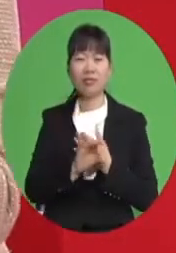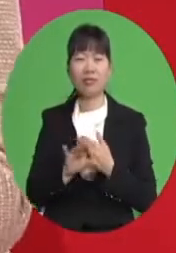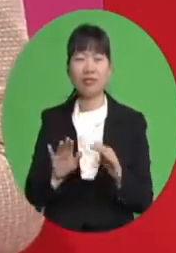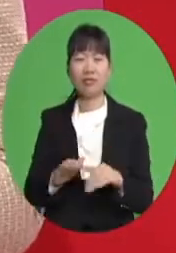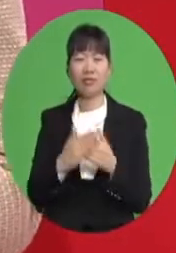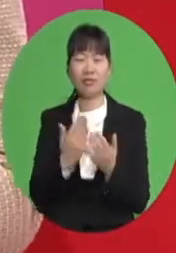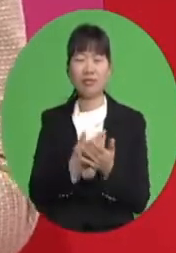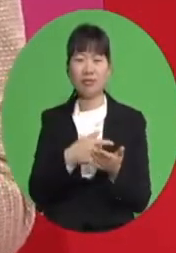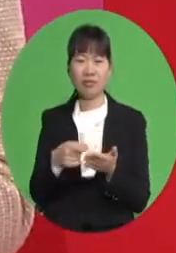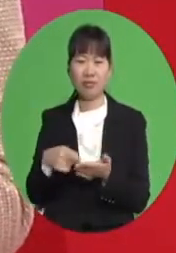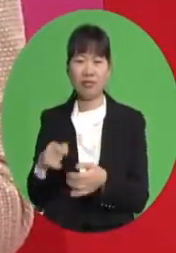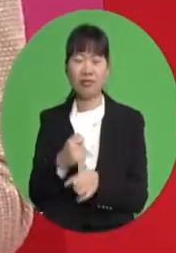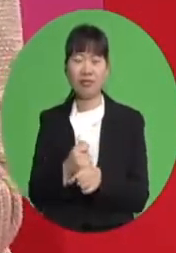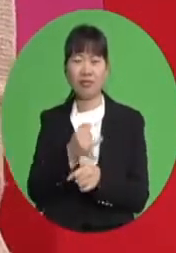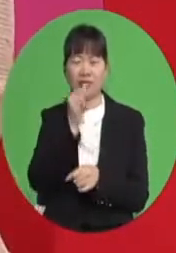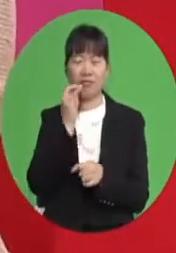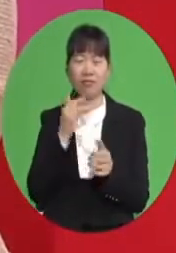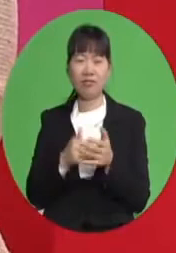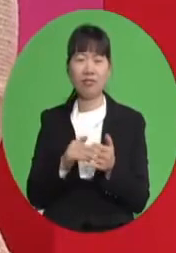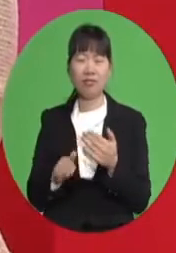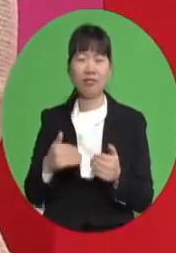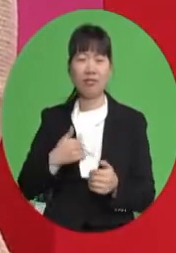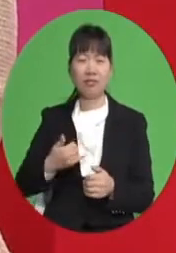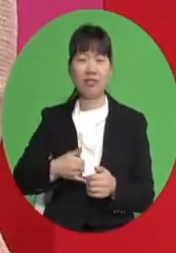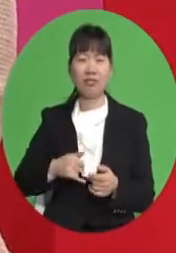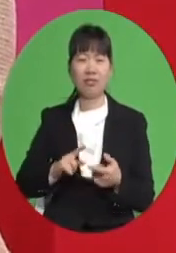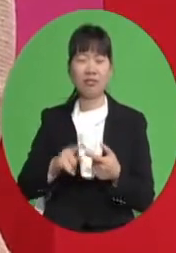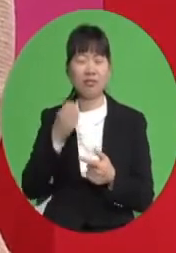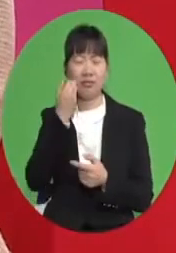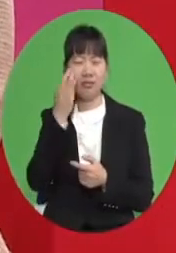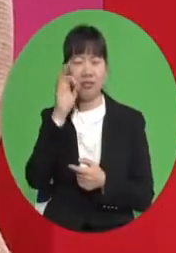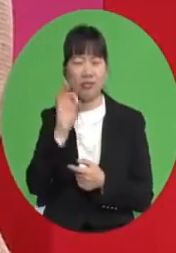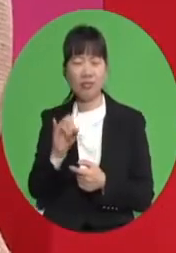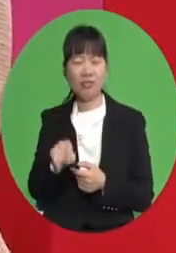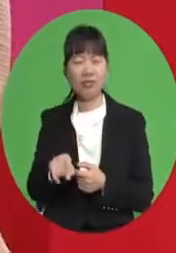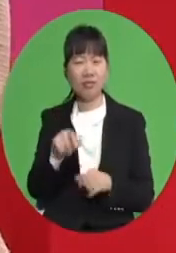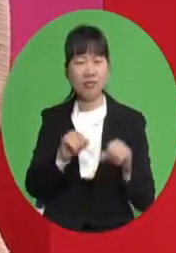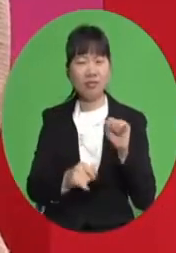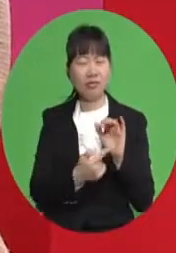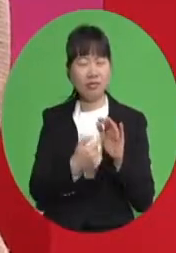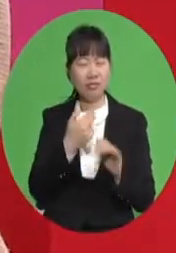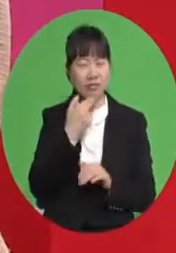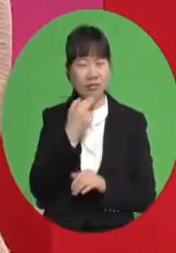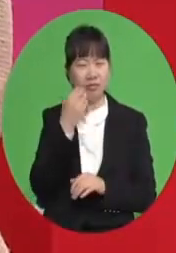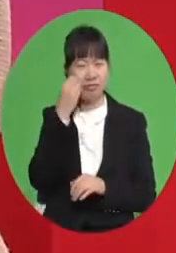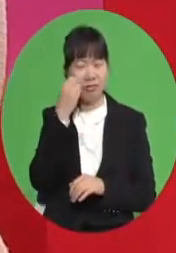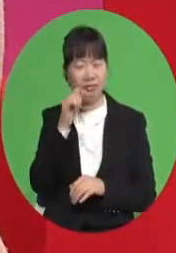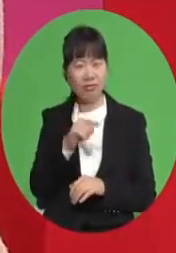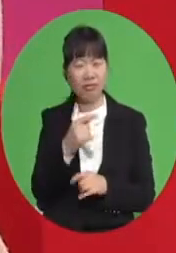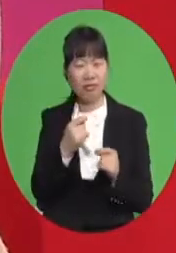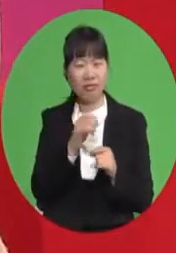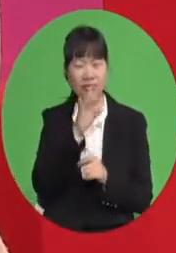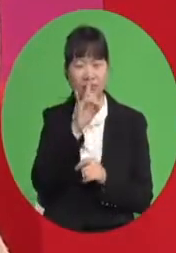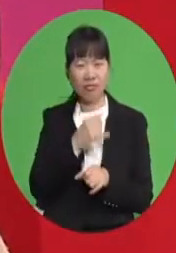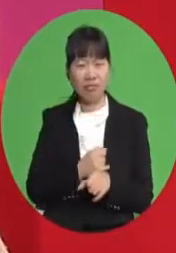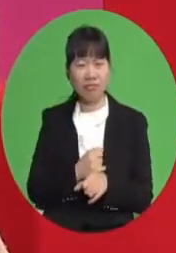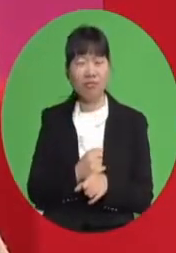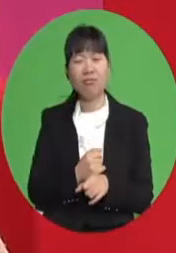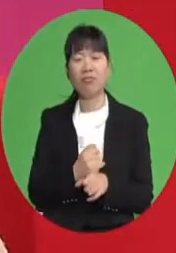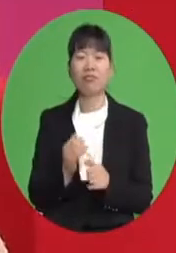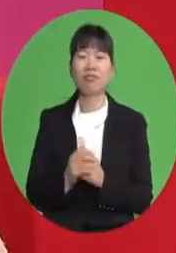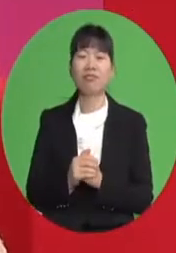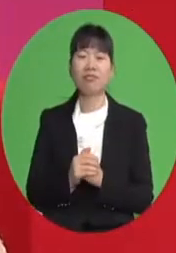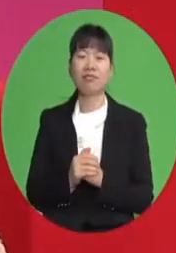다 메모를 하신단 말이에요, 네. 어머님들이. 그래 놓고 내 아이 딱 개우스를 보고, 이 행동 왜 안 나타나? 그치. 얘는 왜 이렇게 안 되지?